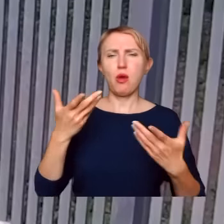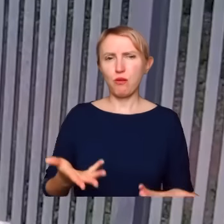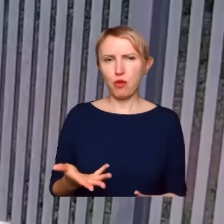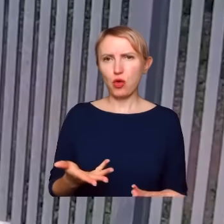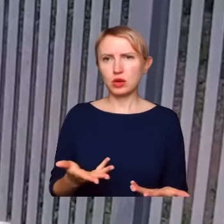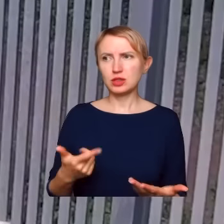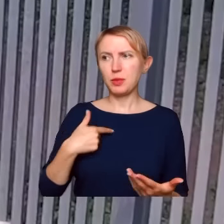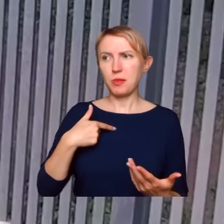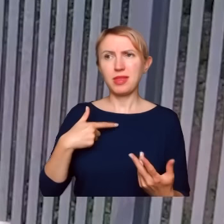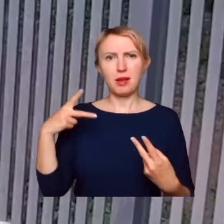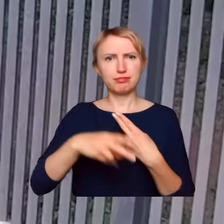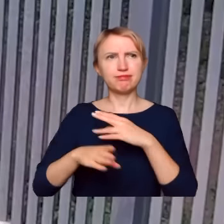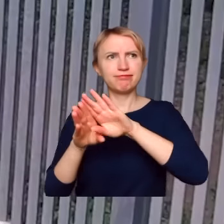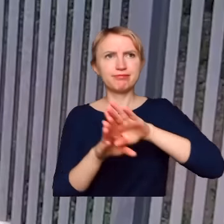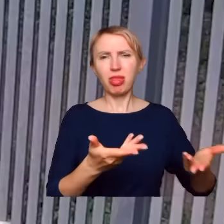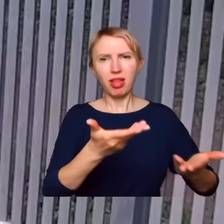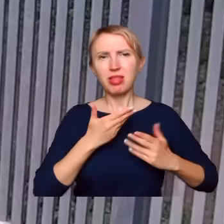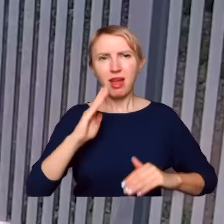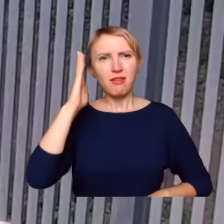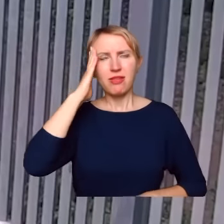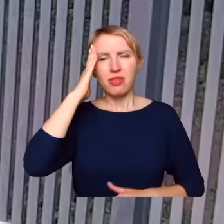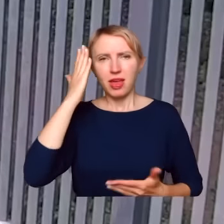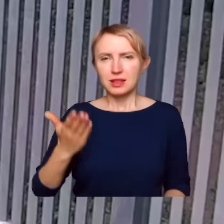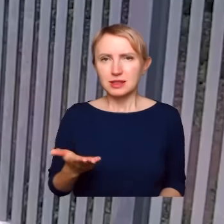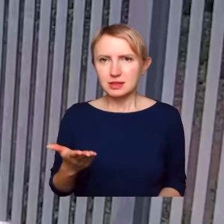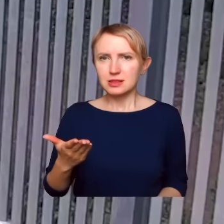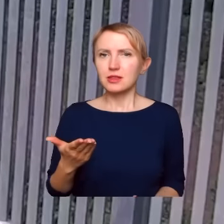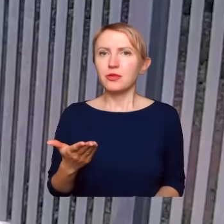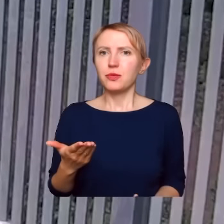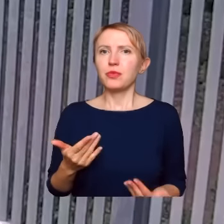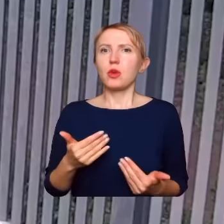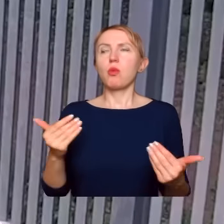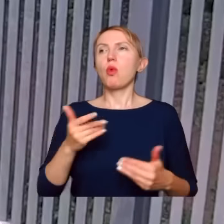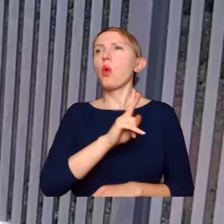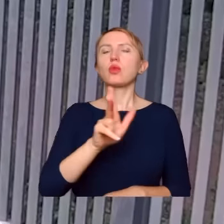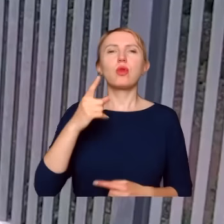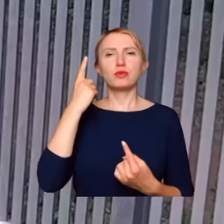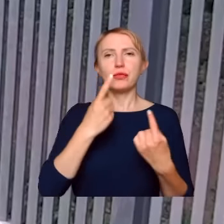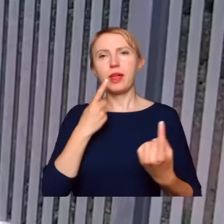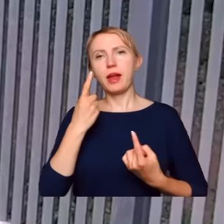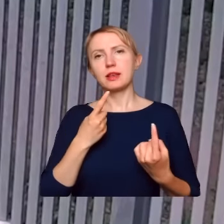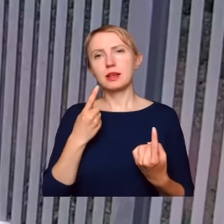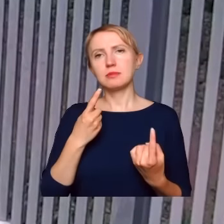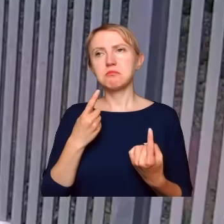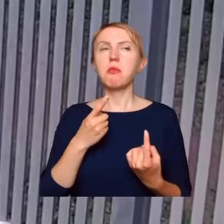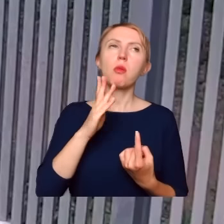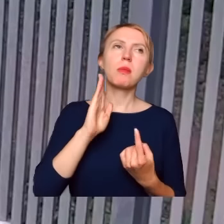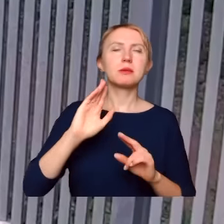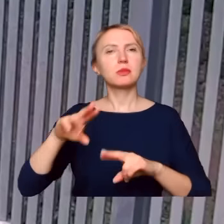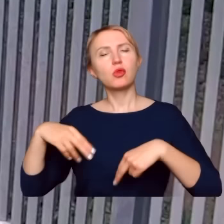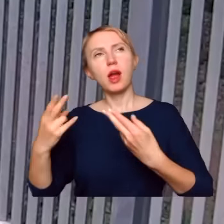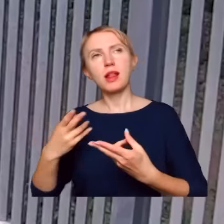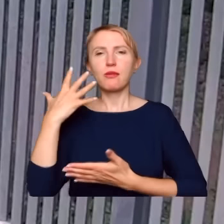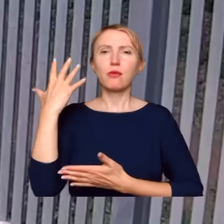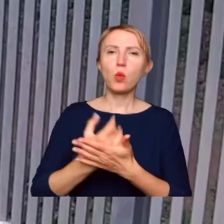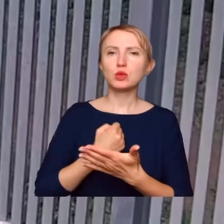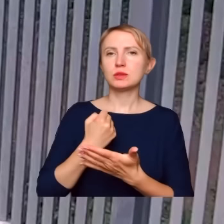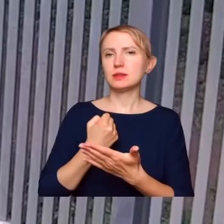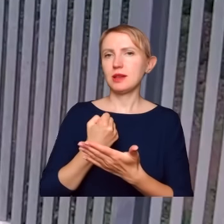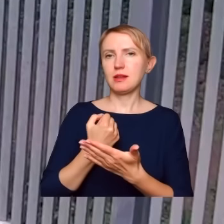od wiedzy, która, nie wiem, być może wydaje się komuś, że zostanie przekazana, wykorzystana jakoś